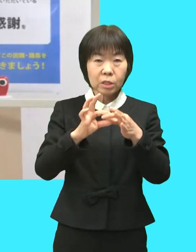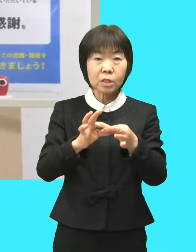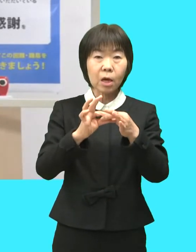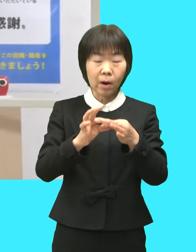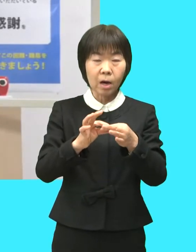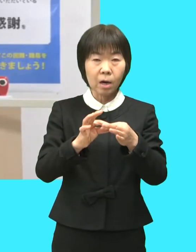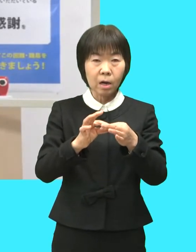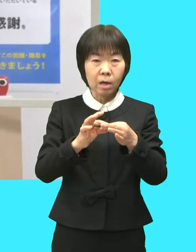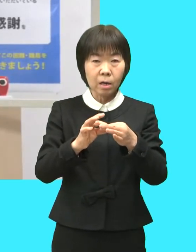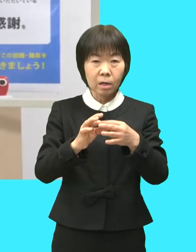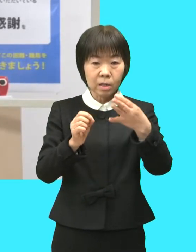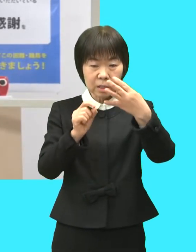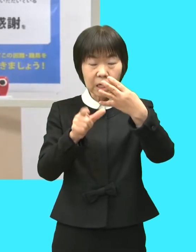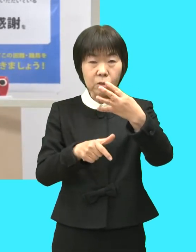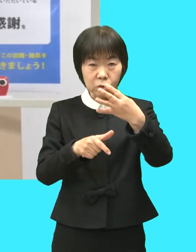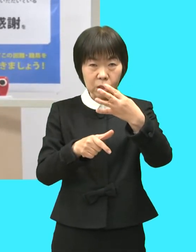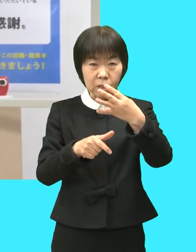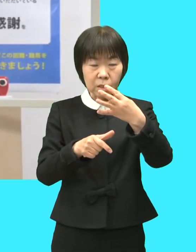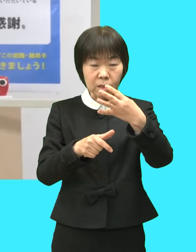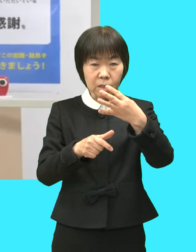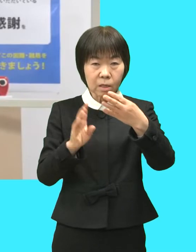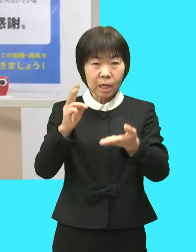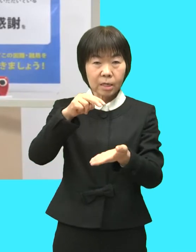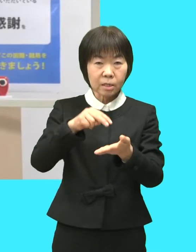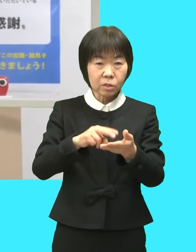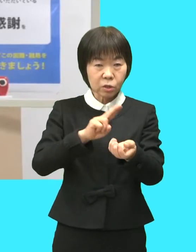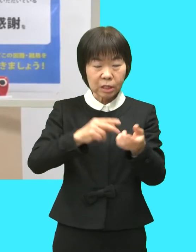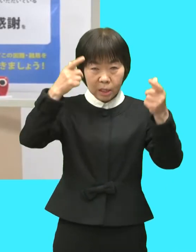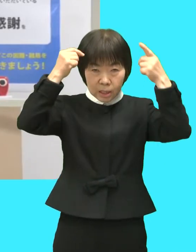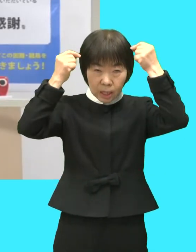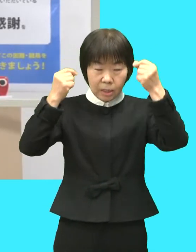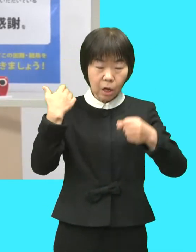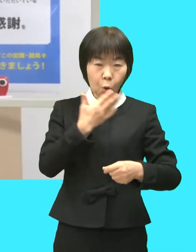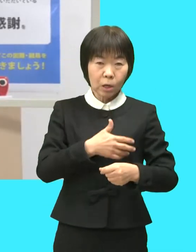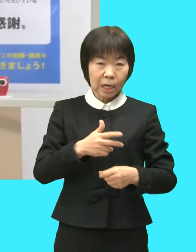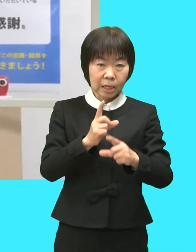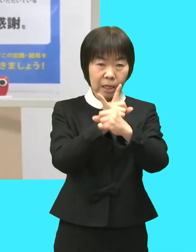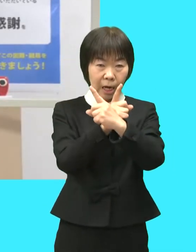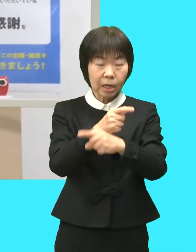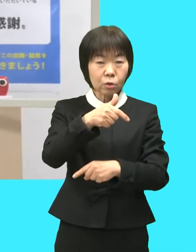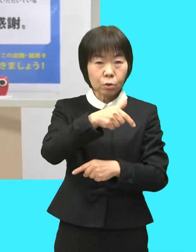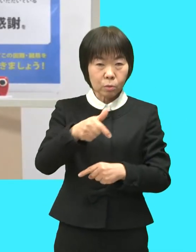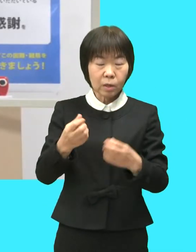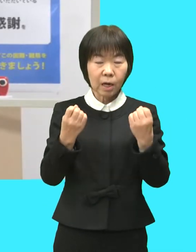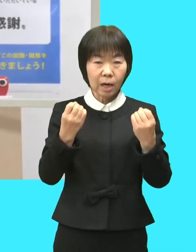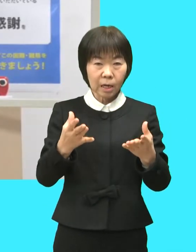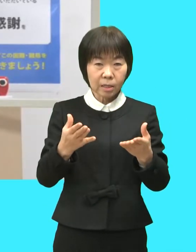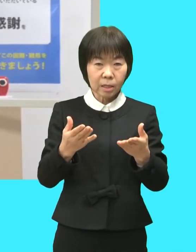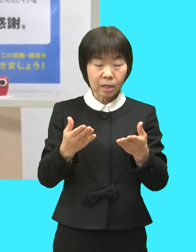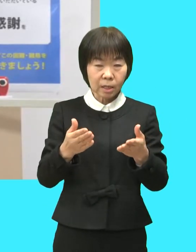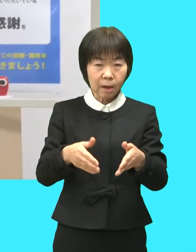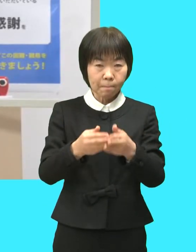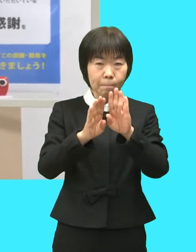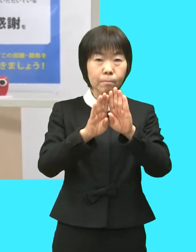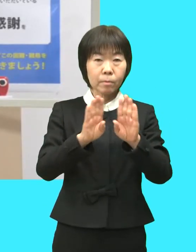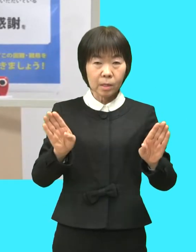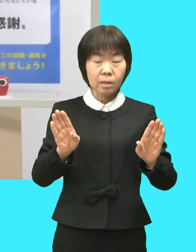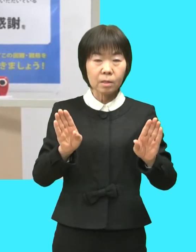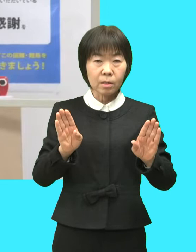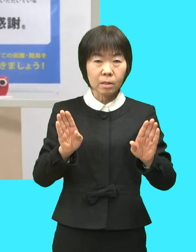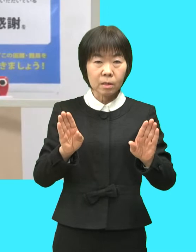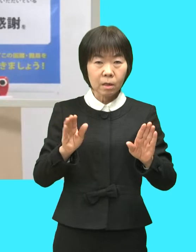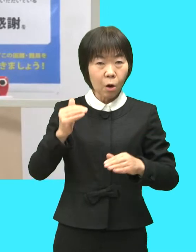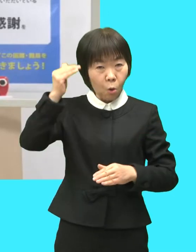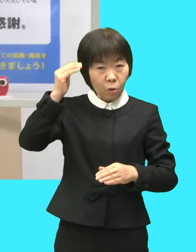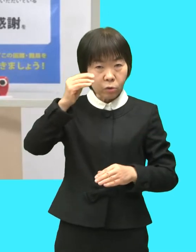ては4月に県立医科大学保健科学部が新たに開設をされ高